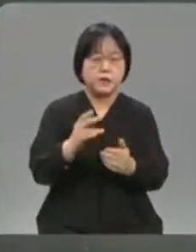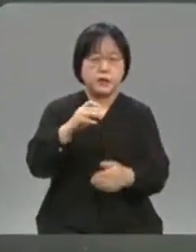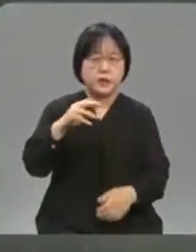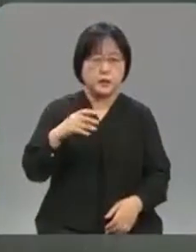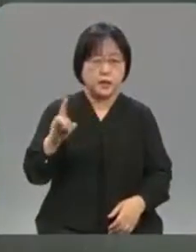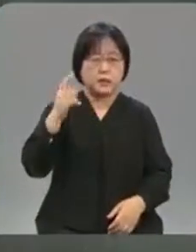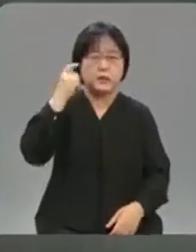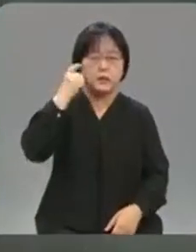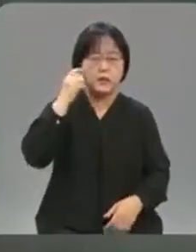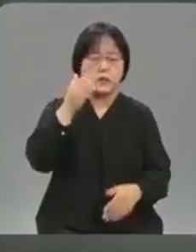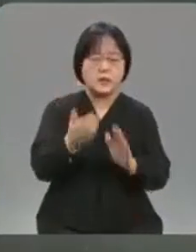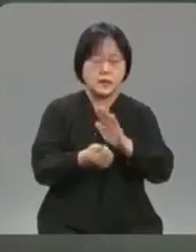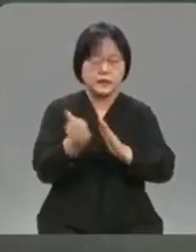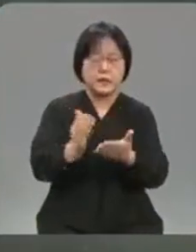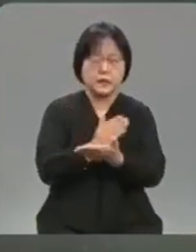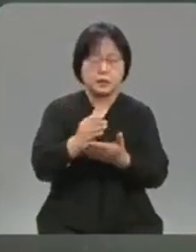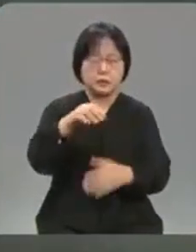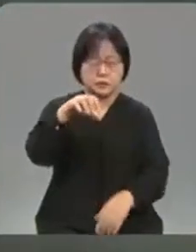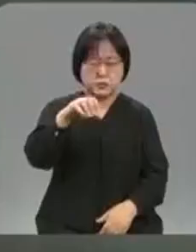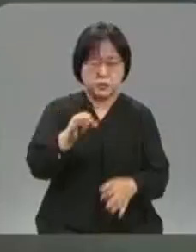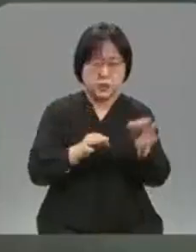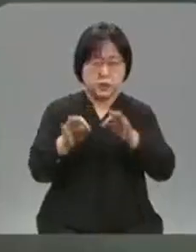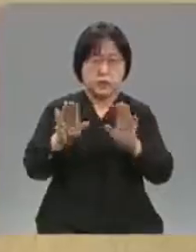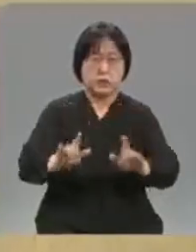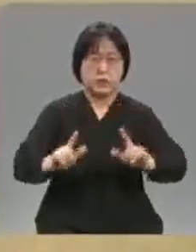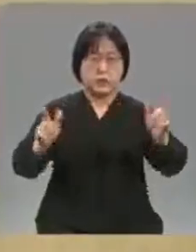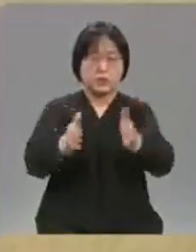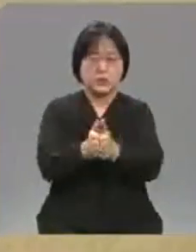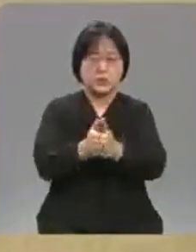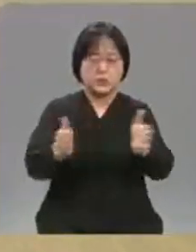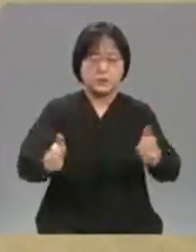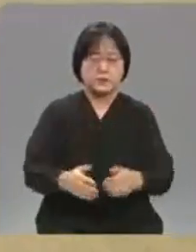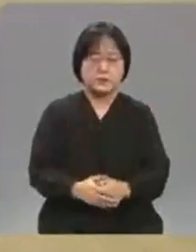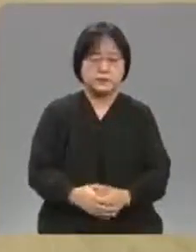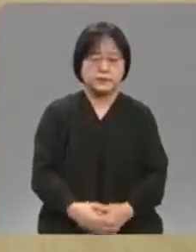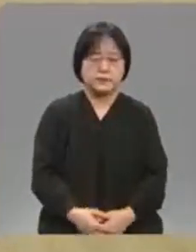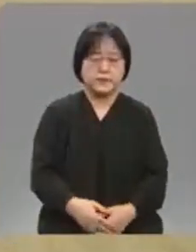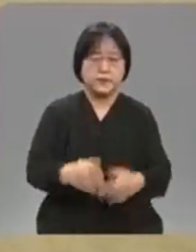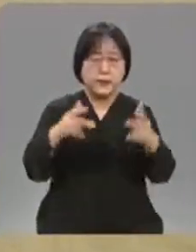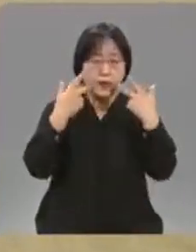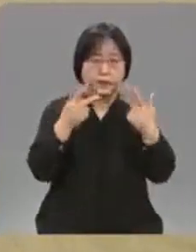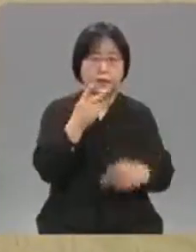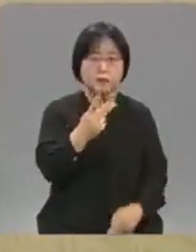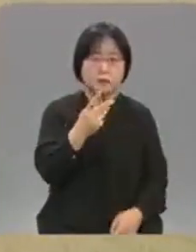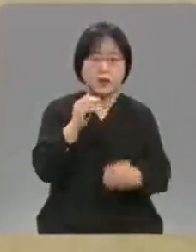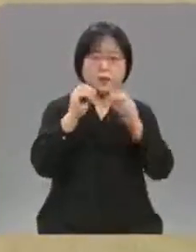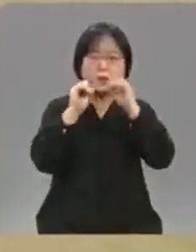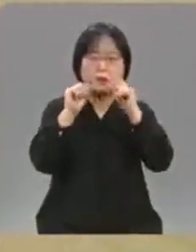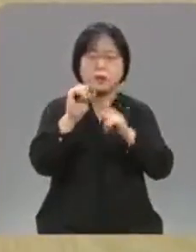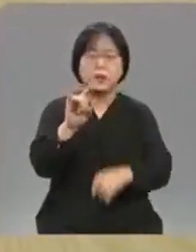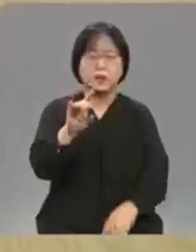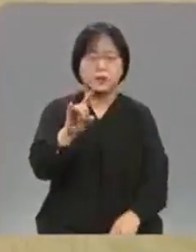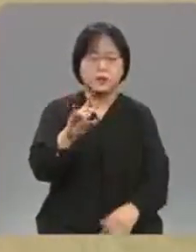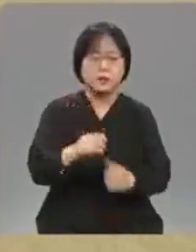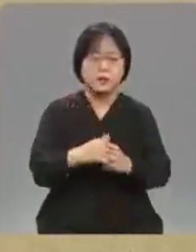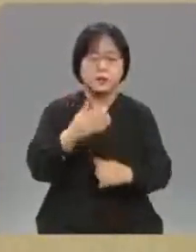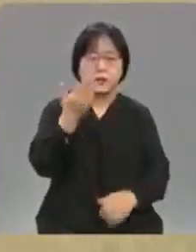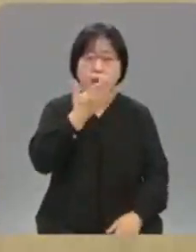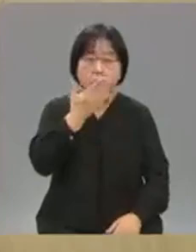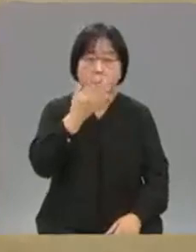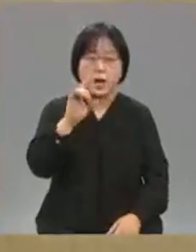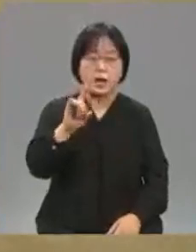정신을 이어받은 희망 나눔 가게가 올해도 시작됐습니다. 피라면 두 개, 밀가리 하나, 설탕